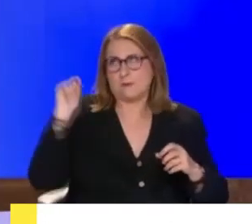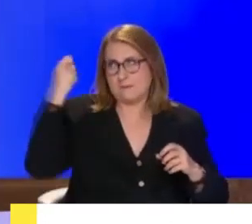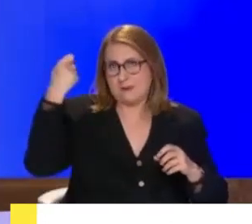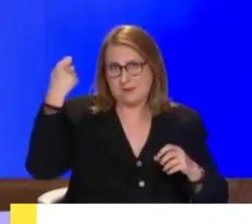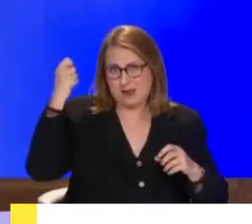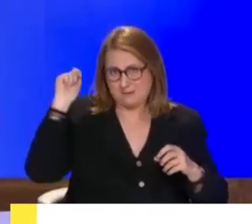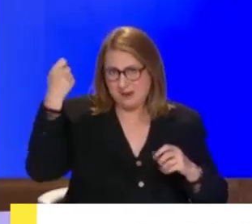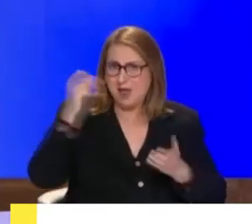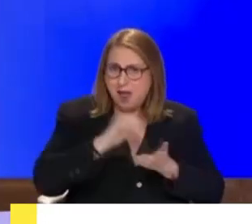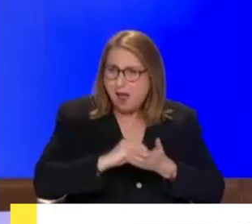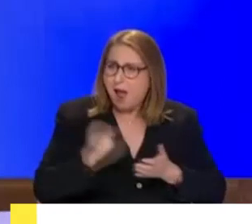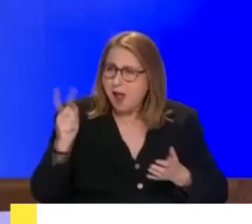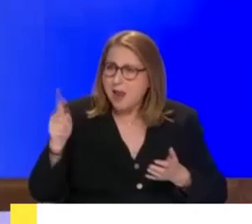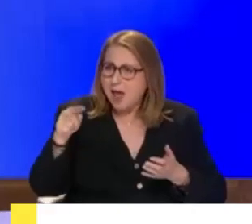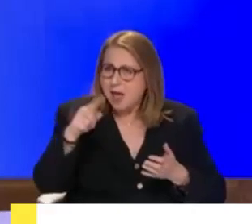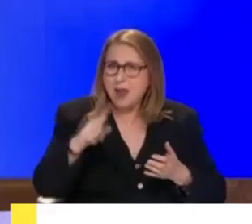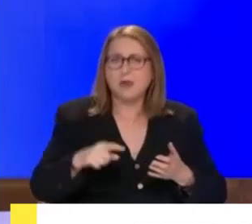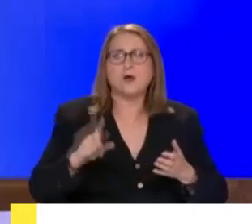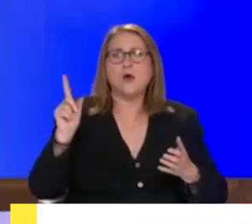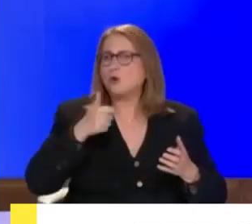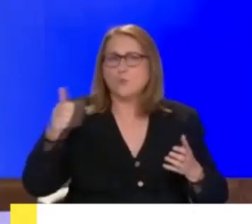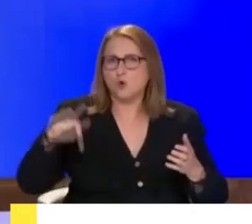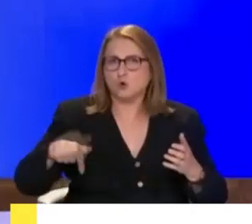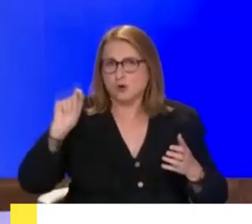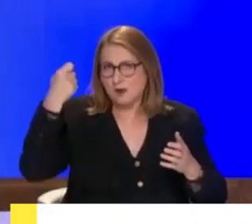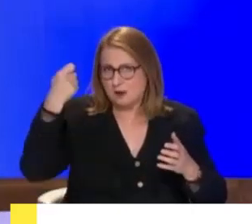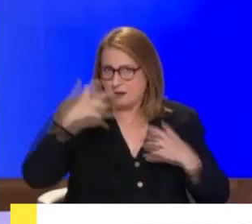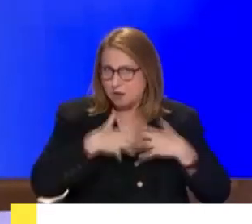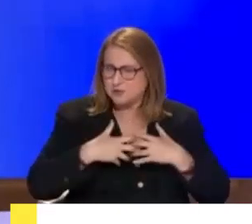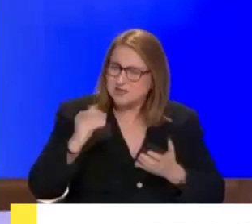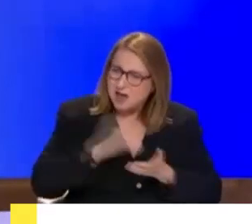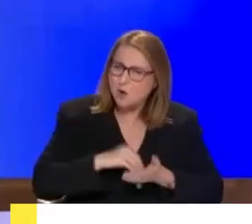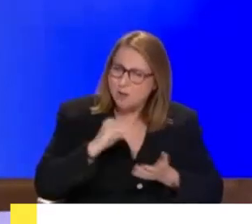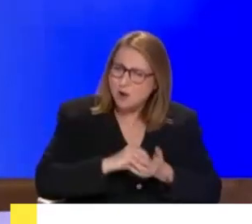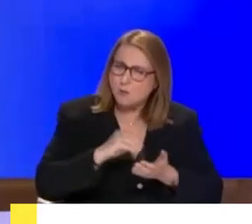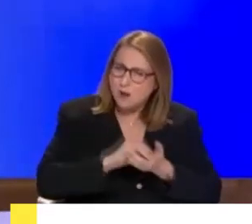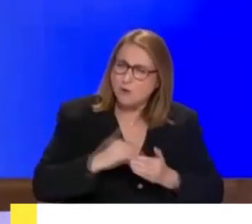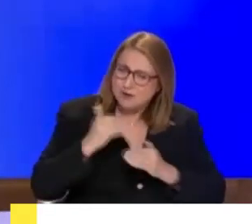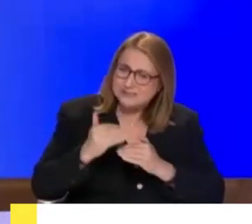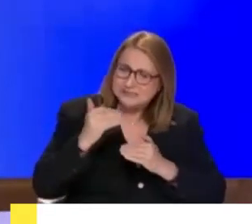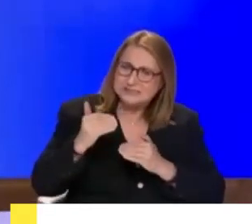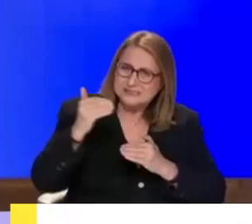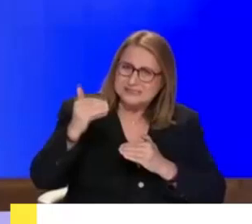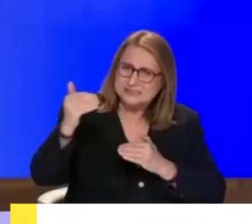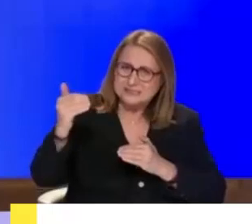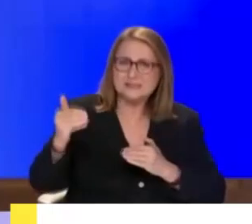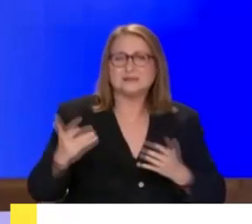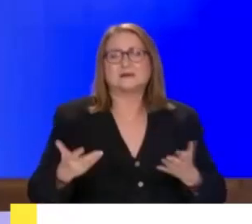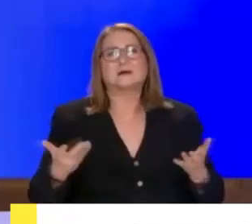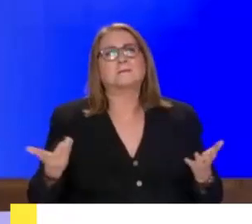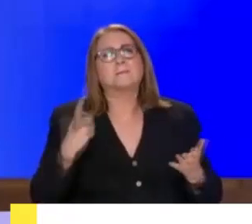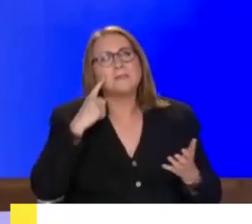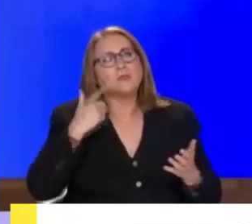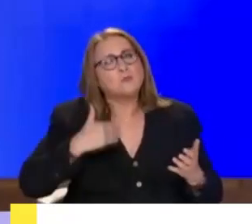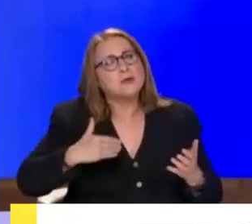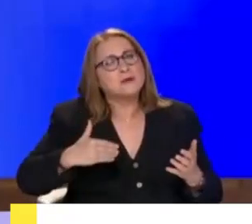ενέργειας από τις μονάδες οι οποίες καταναλώνουν λιγνίτη πριν φτάσουμε σε πιο, ας το πούμε,